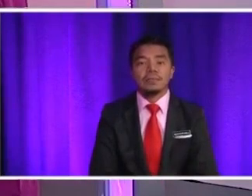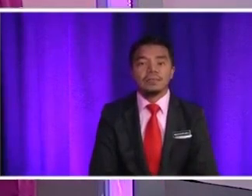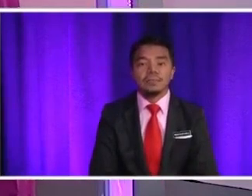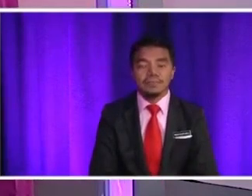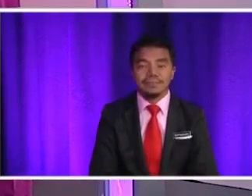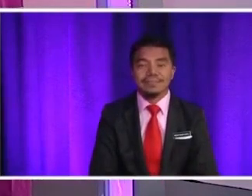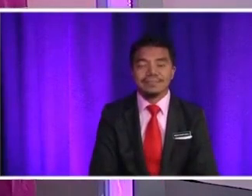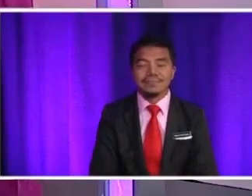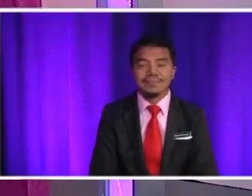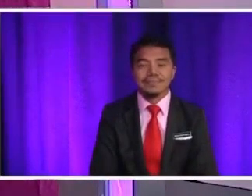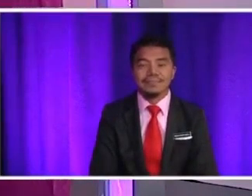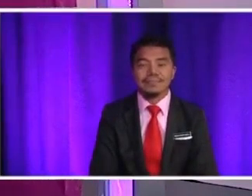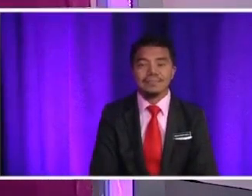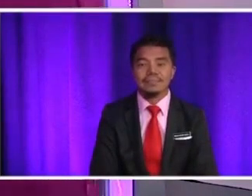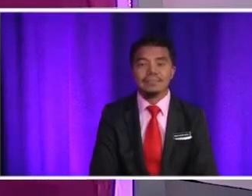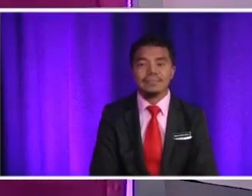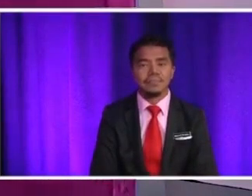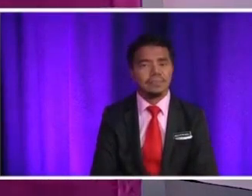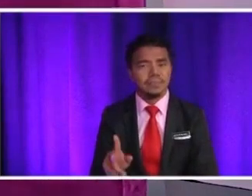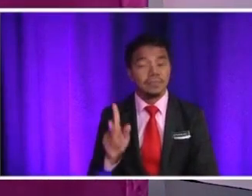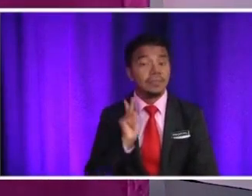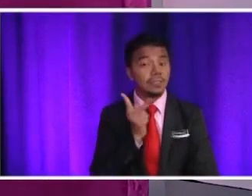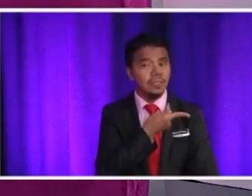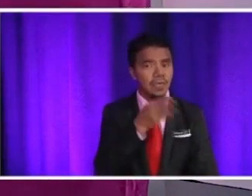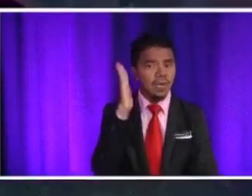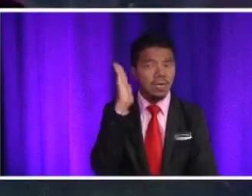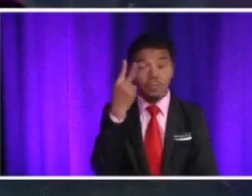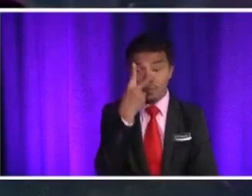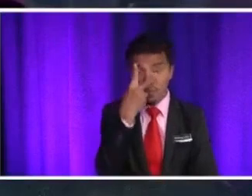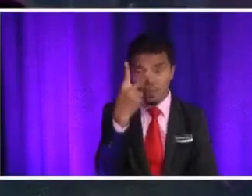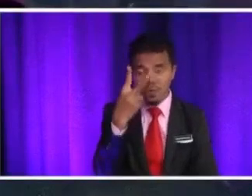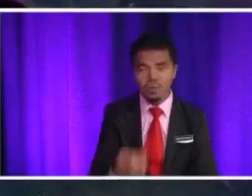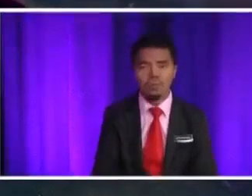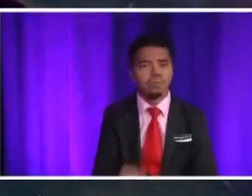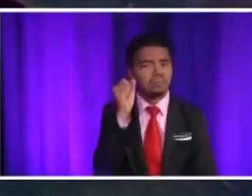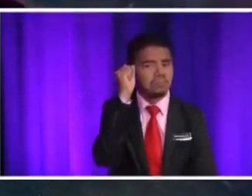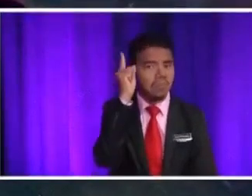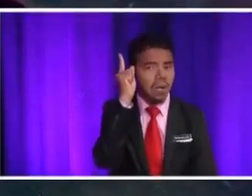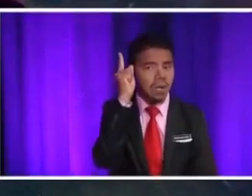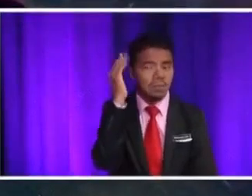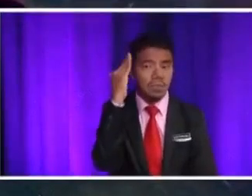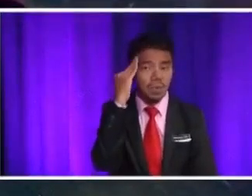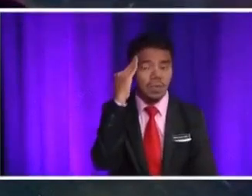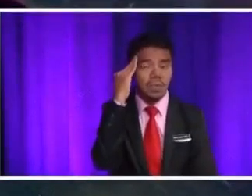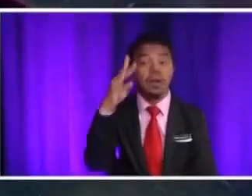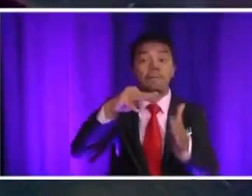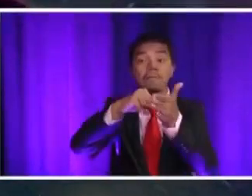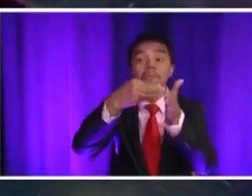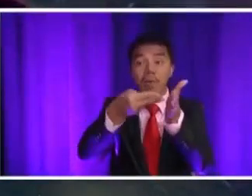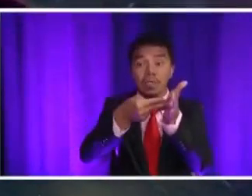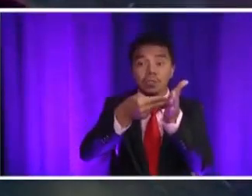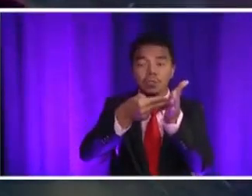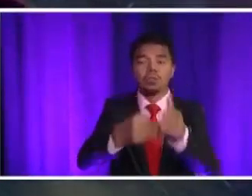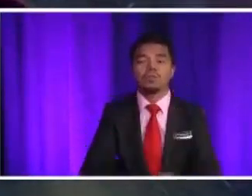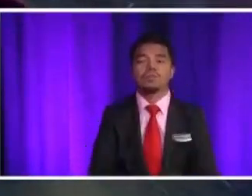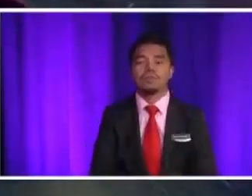ni, saya nak tengok kefahaman murid saya. Kita nak tanya kefahaman murid. Jadi kawan-kawan saya macam mana setakat ni? Jelas ke tak